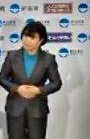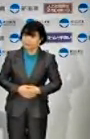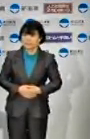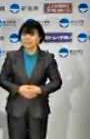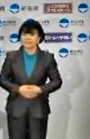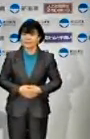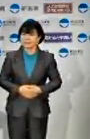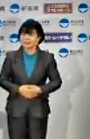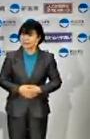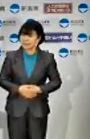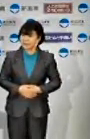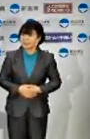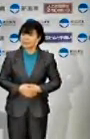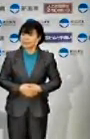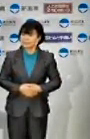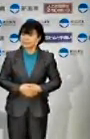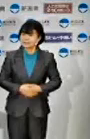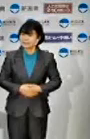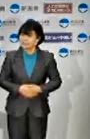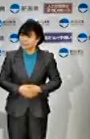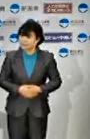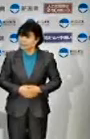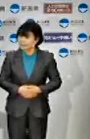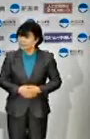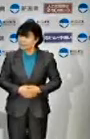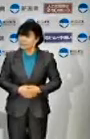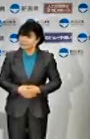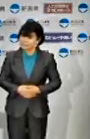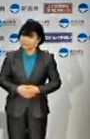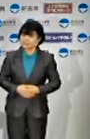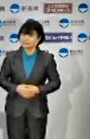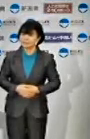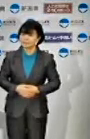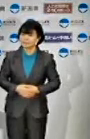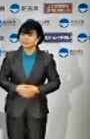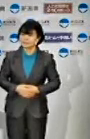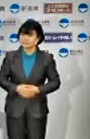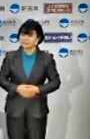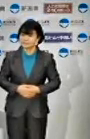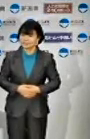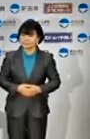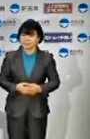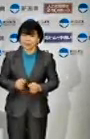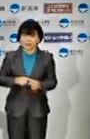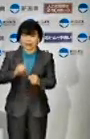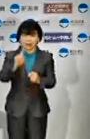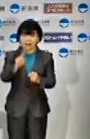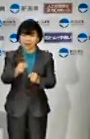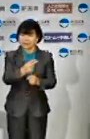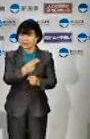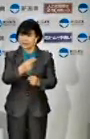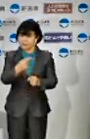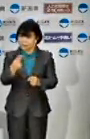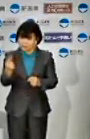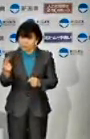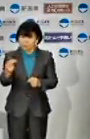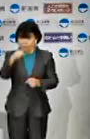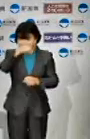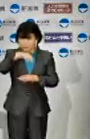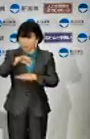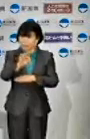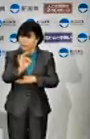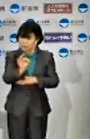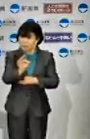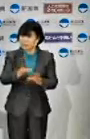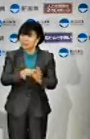はい、後ろからいいですか。はい、 読売新聞の和田です、はい。新年度の予算と予算の関係で、まあ、小さく